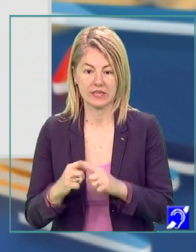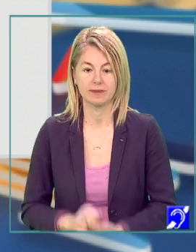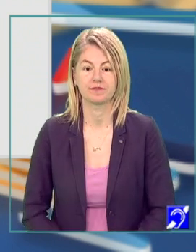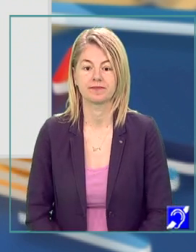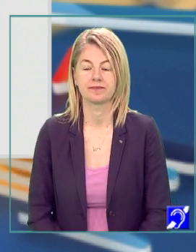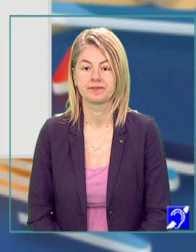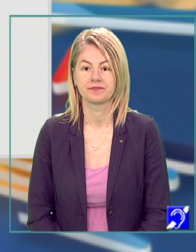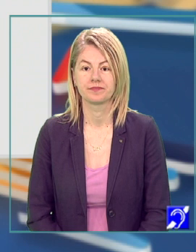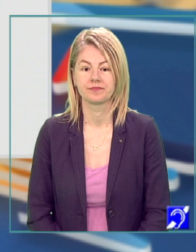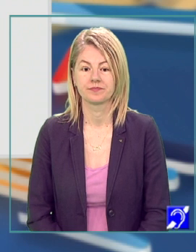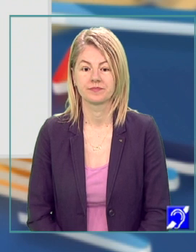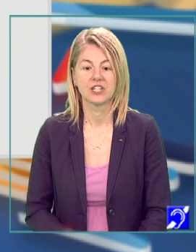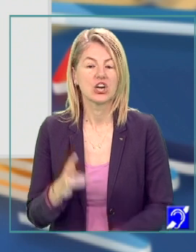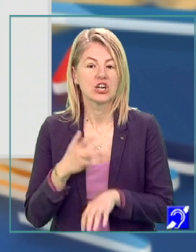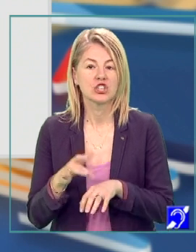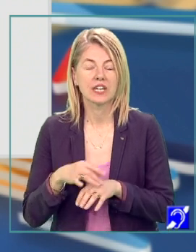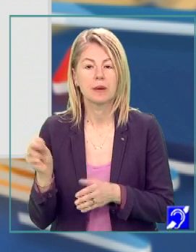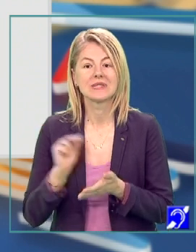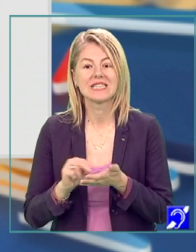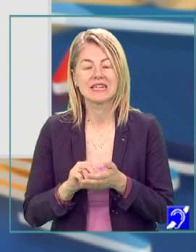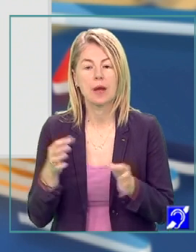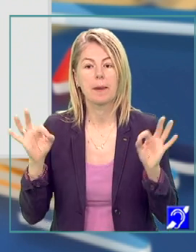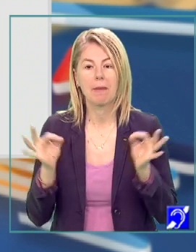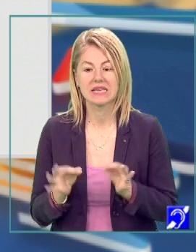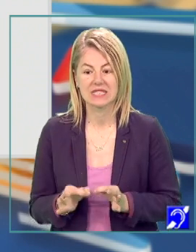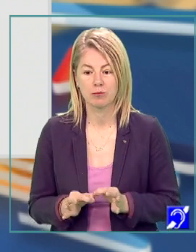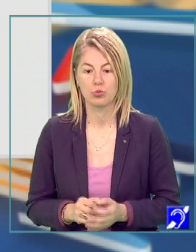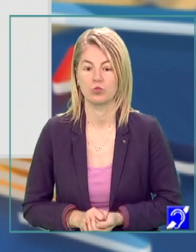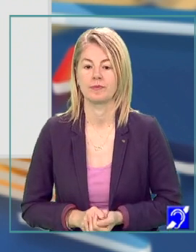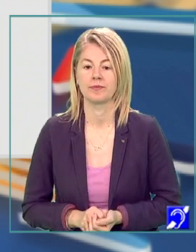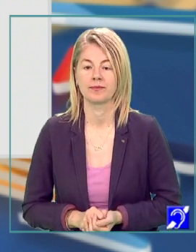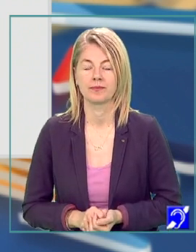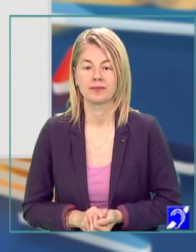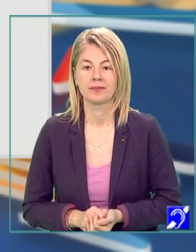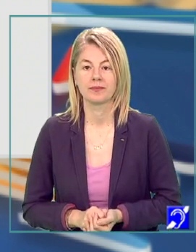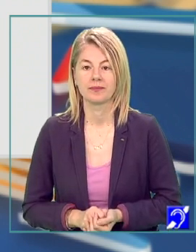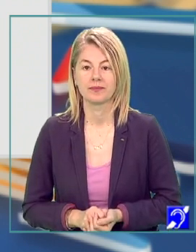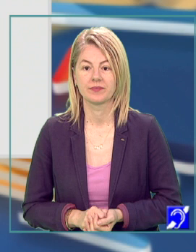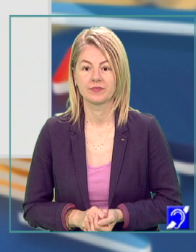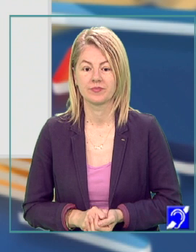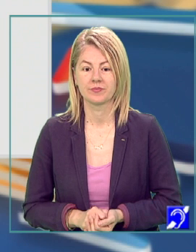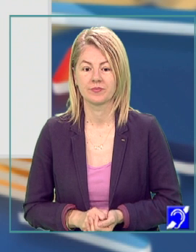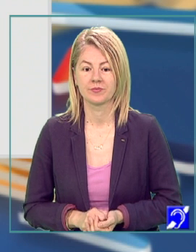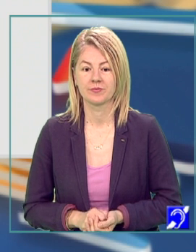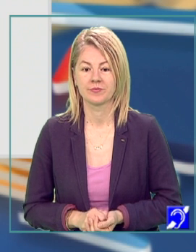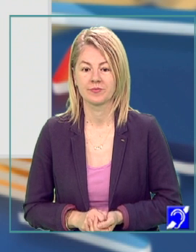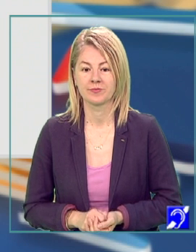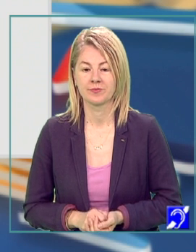X. Încercăm să scriem mai simplu acest lucru. Simplificăm 25 cu